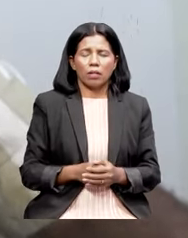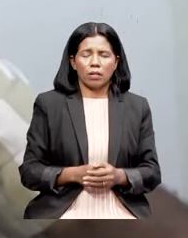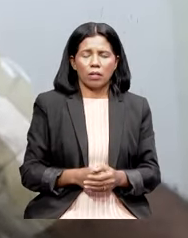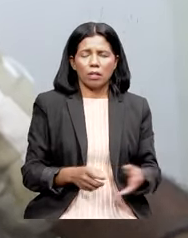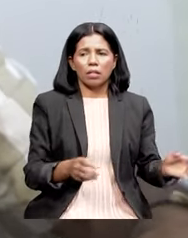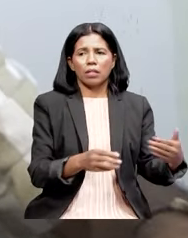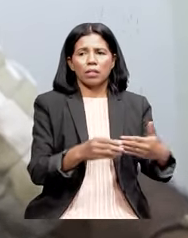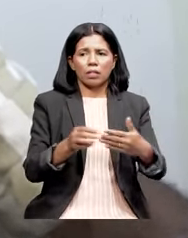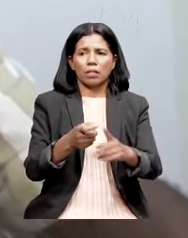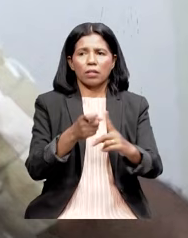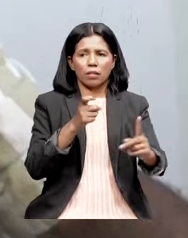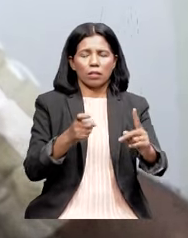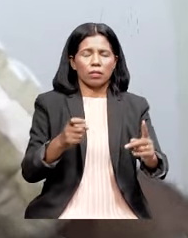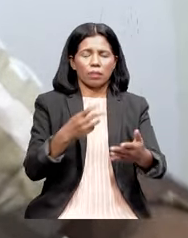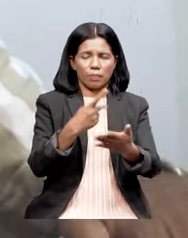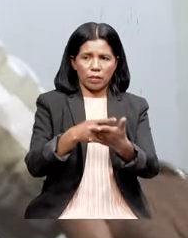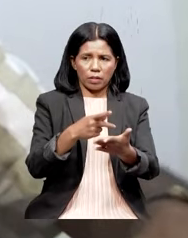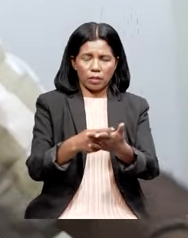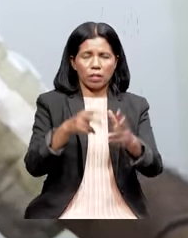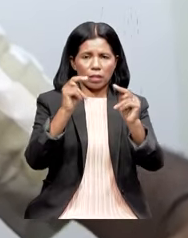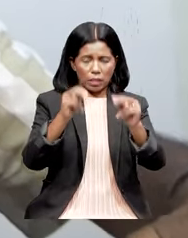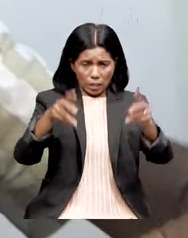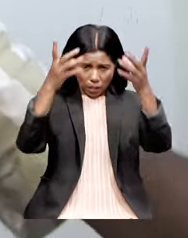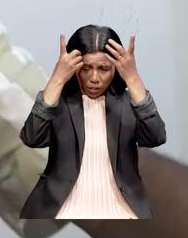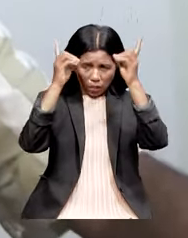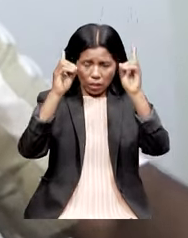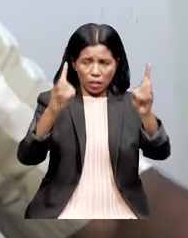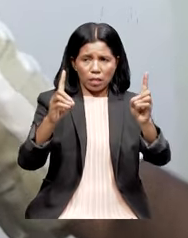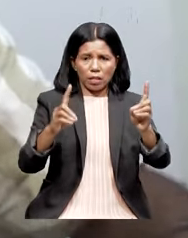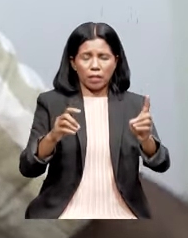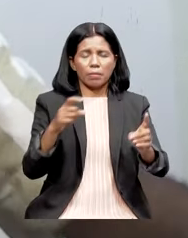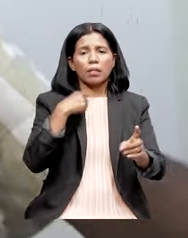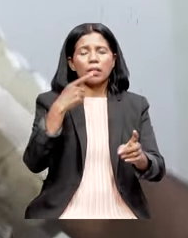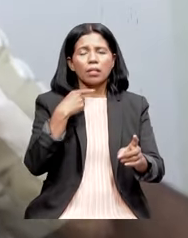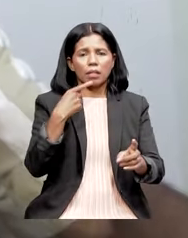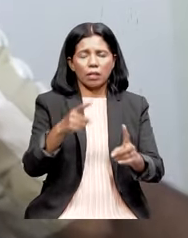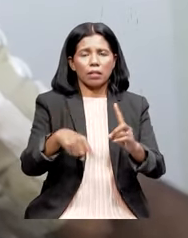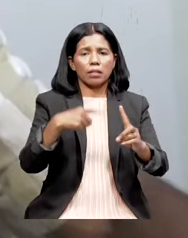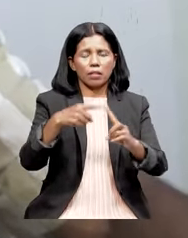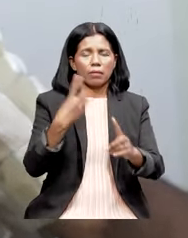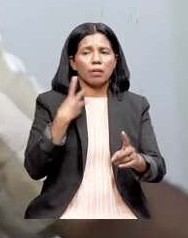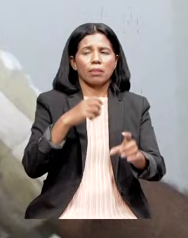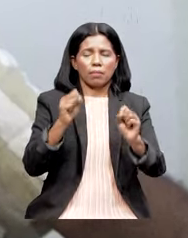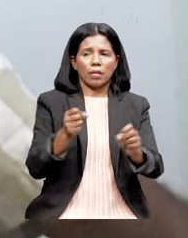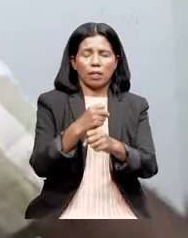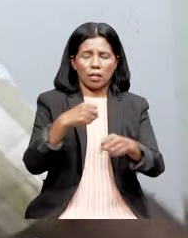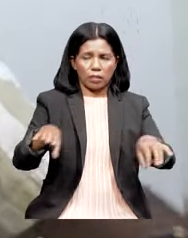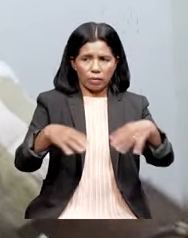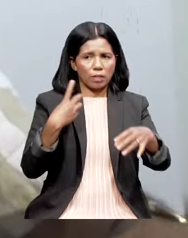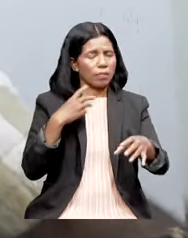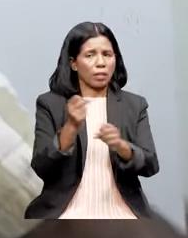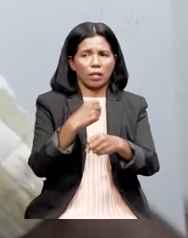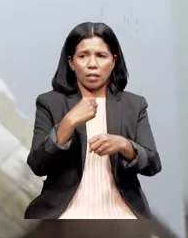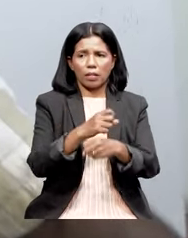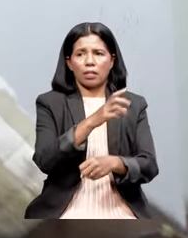usi on reprojeto maka tinggi di sini bayar mata sobrat sana per ambil servisu las am la kalau servis am